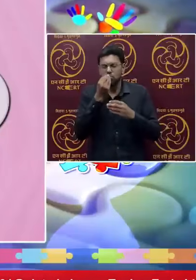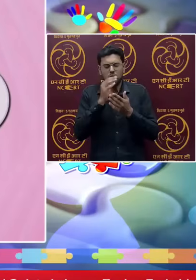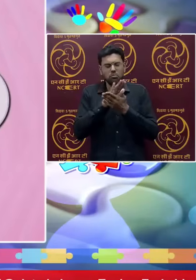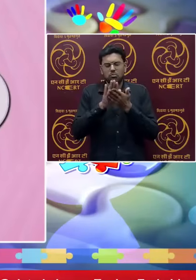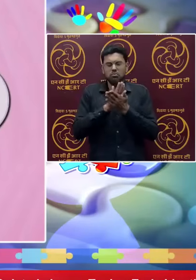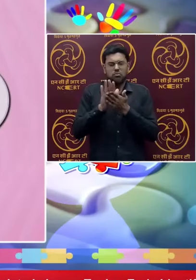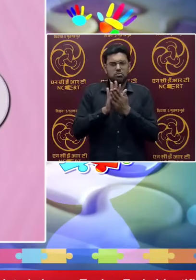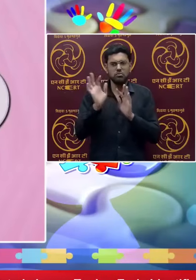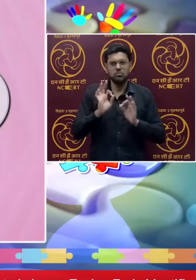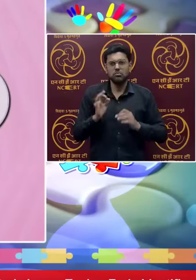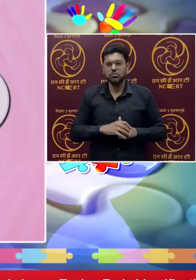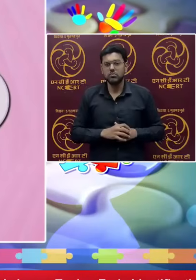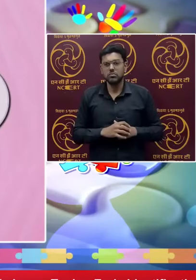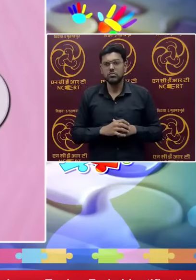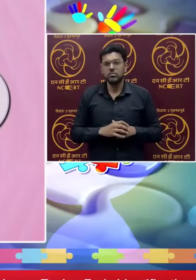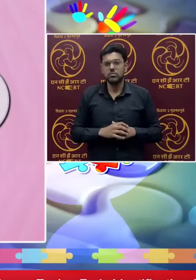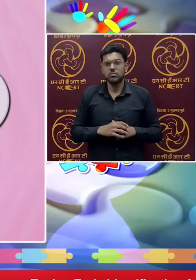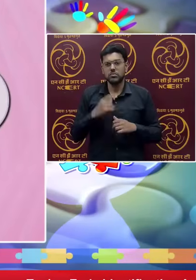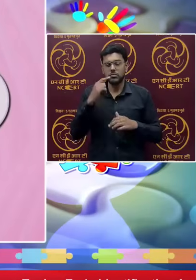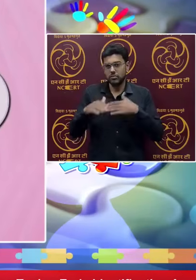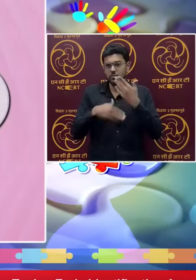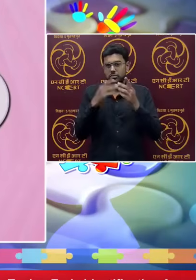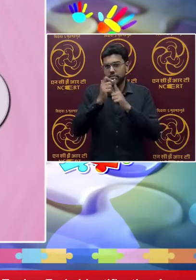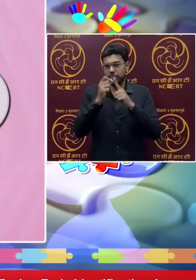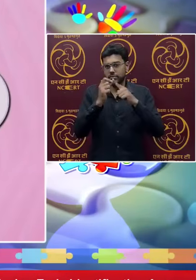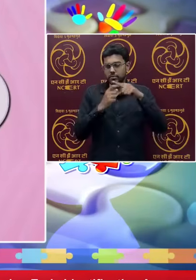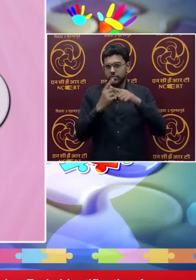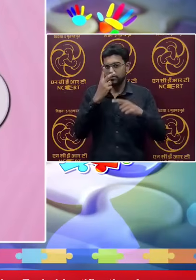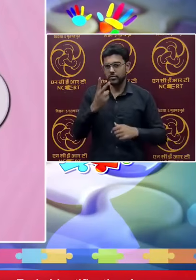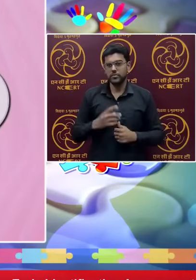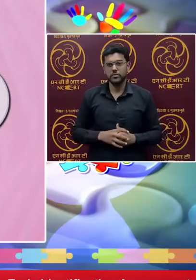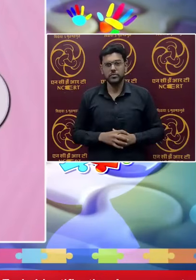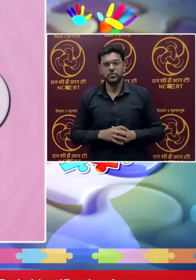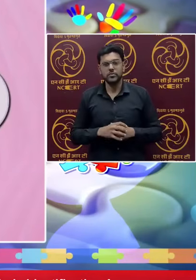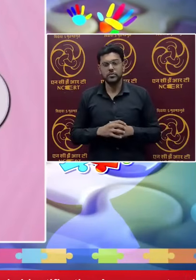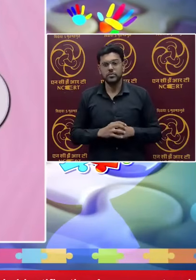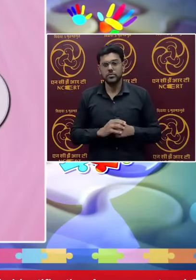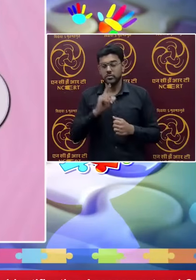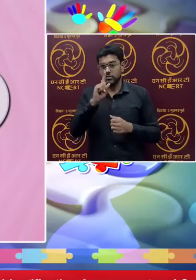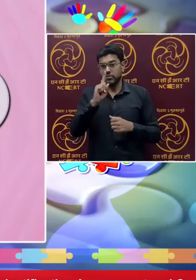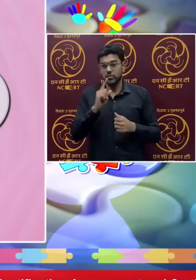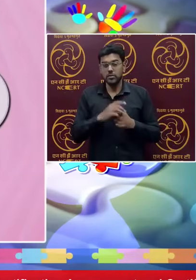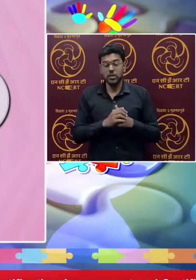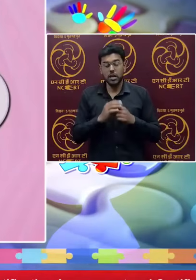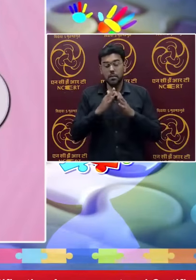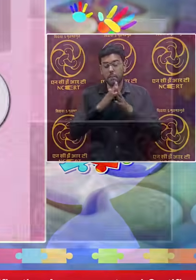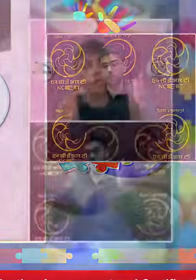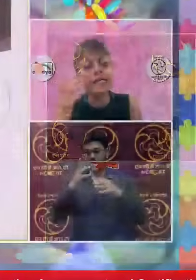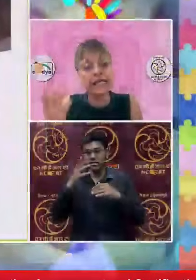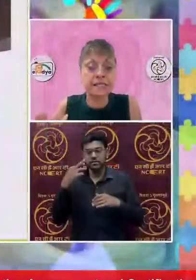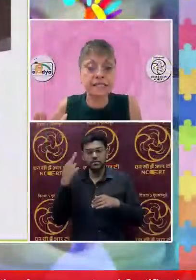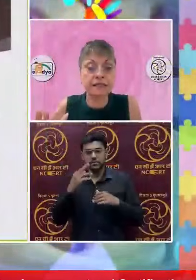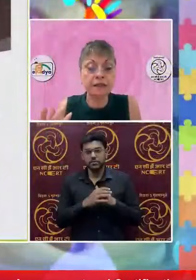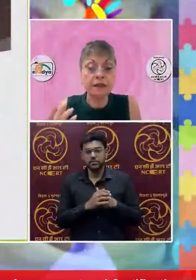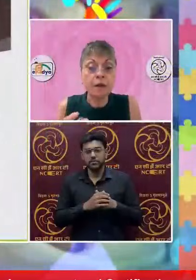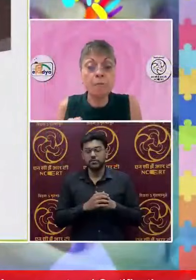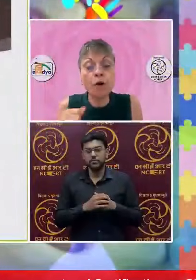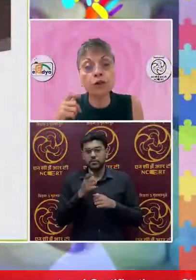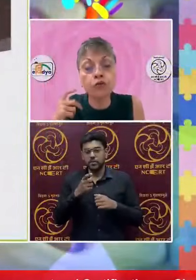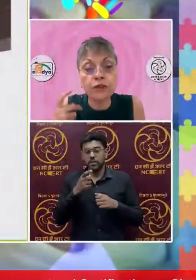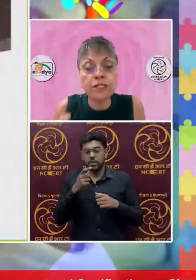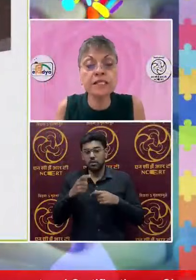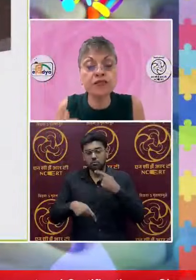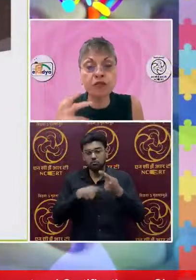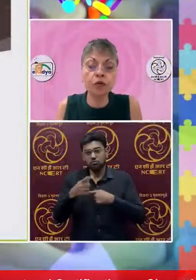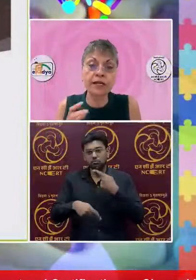नहीं मांगता है. इफ यू प्लीज द नेक्स्ट स्लाइड. अनदर वन, अ रियली बिग वन, इज की रूटीन्स.